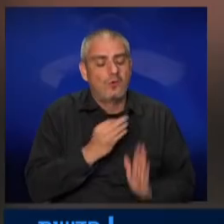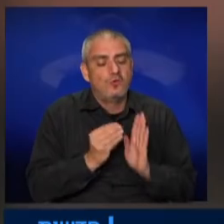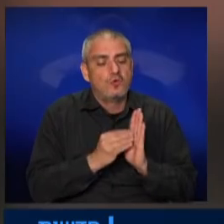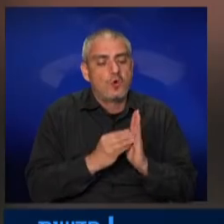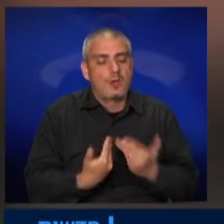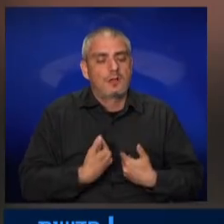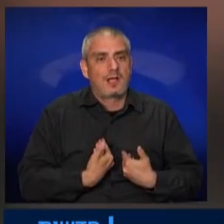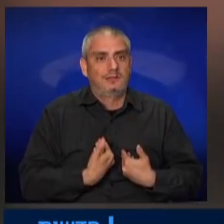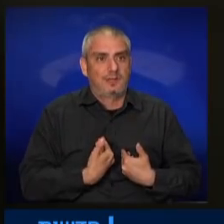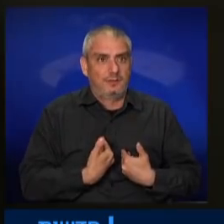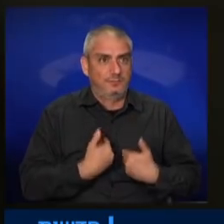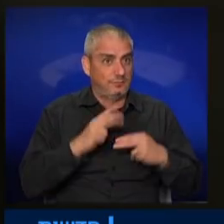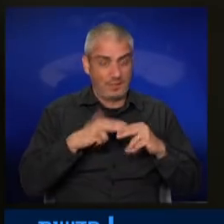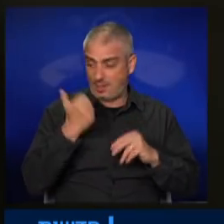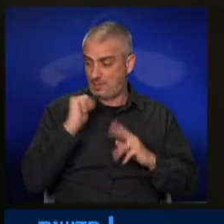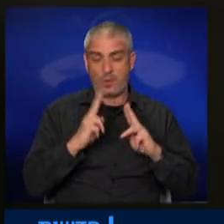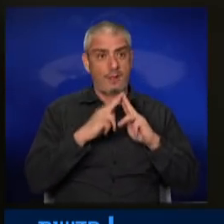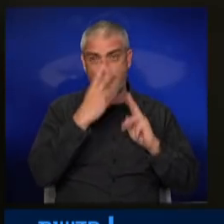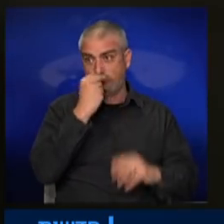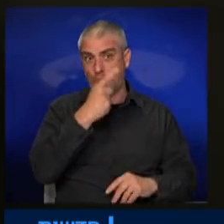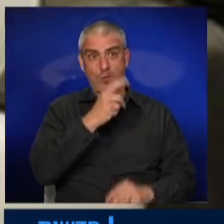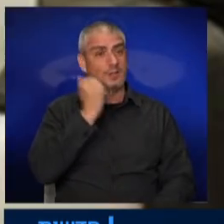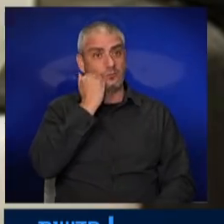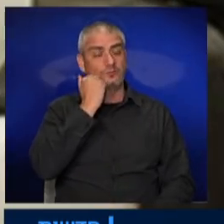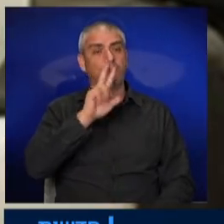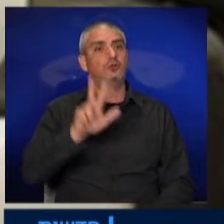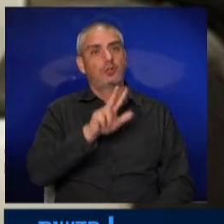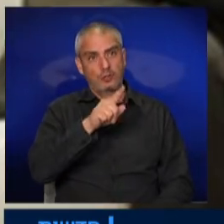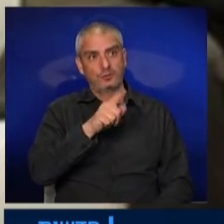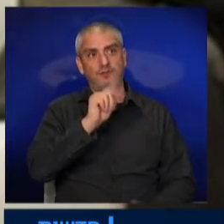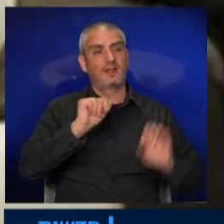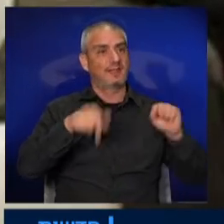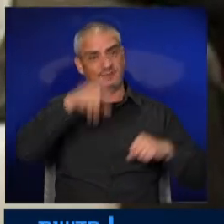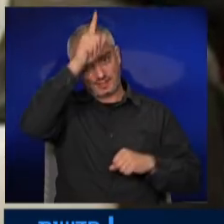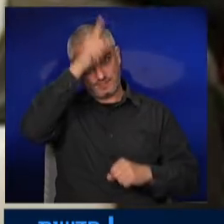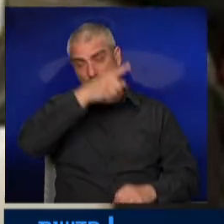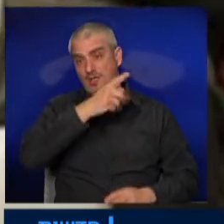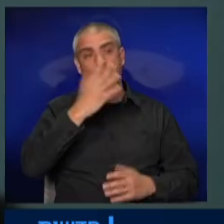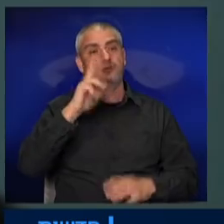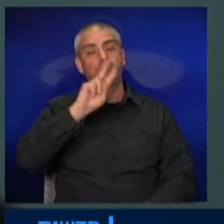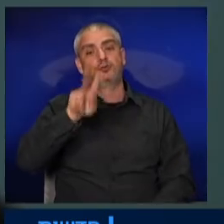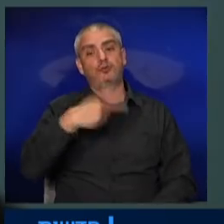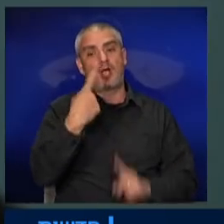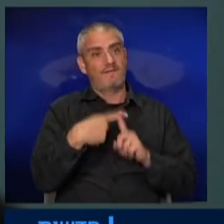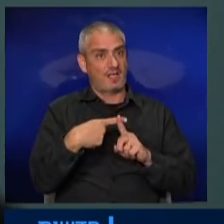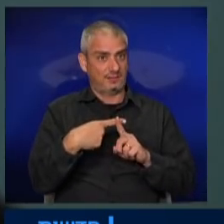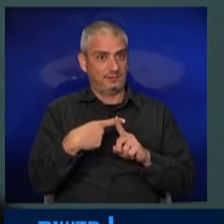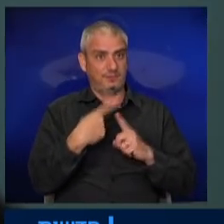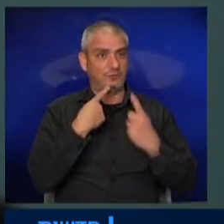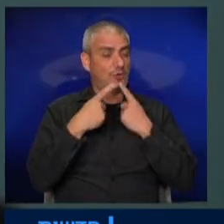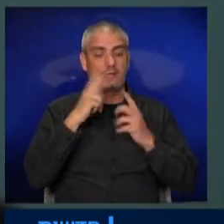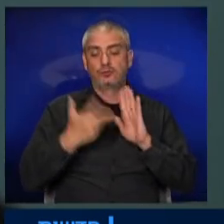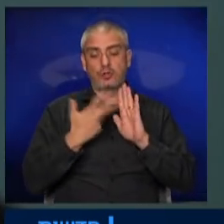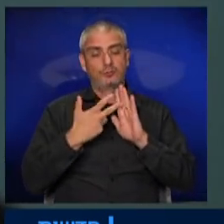לעזרה. אחרי שאתמול פגש את פוטין במוסקבה למשך 3 שעות ואת קנצלר גרמניה שולץ בברלין למשך 1.5 שעות ושוחח